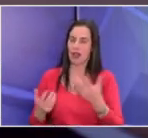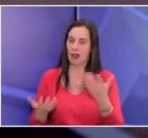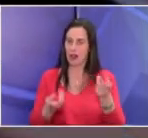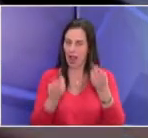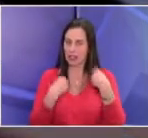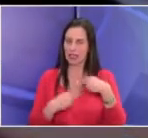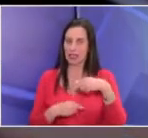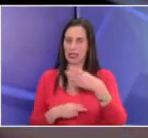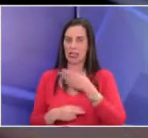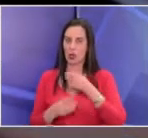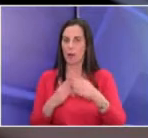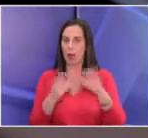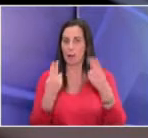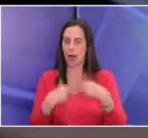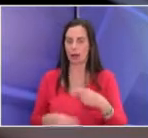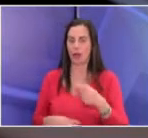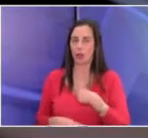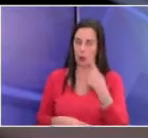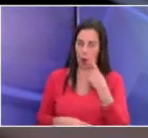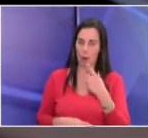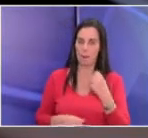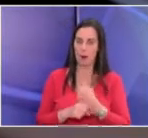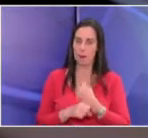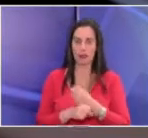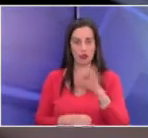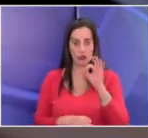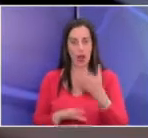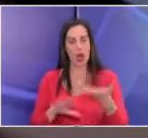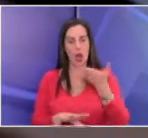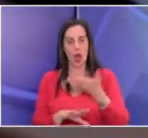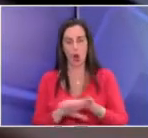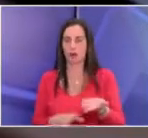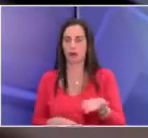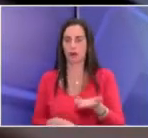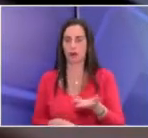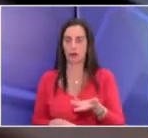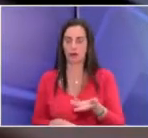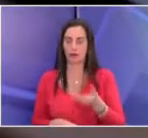ואני הייתי הלבן אולי היחידי, אולי היו עוד איזה ארבעה. בודדים.